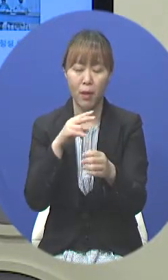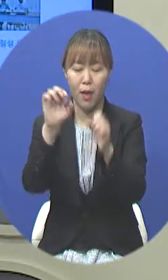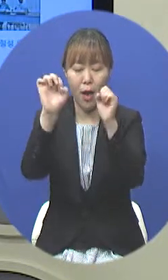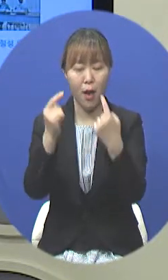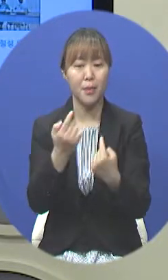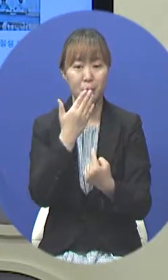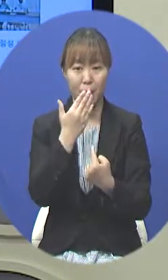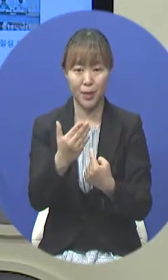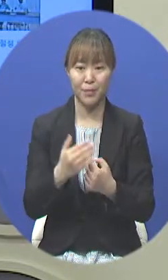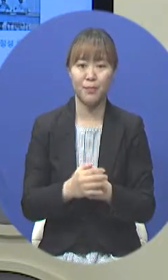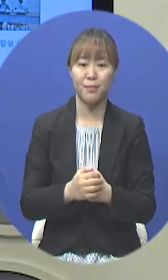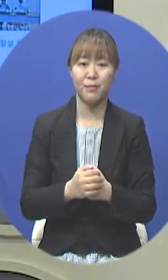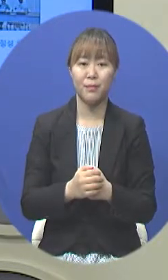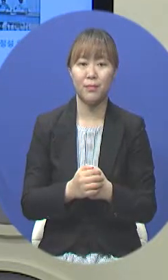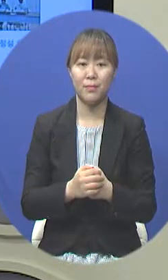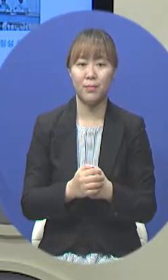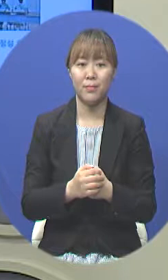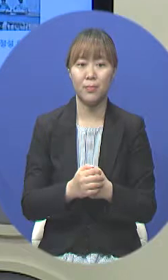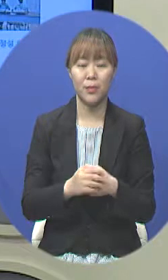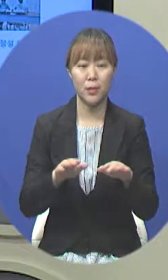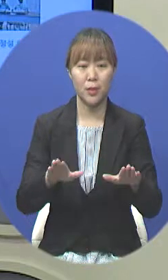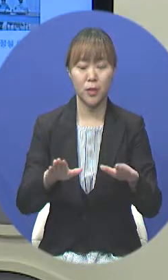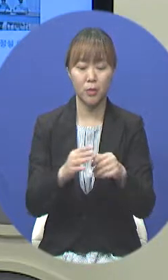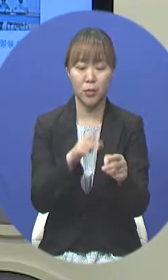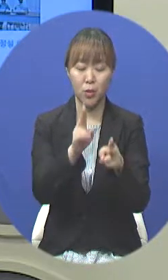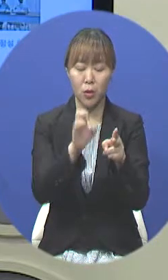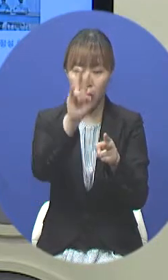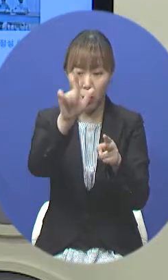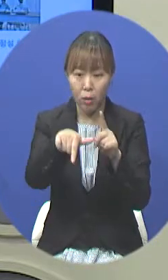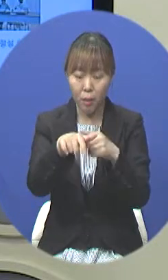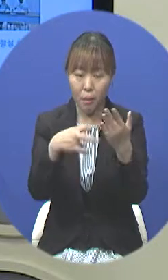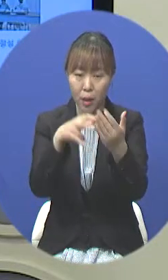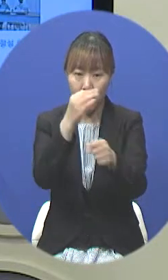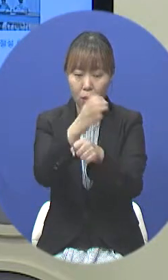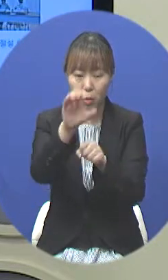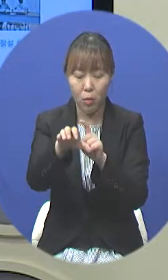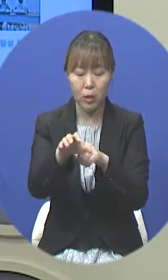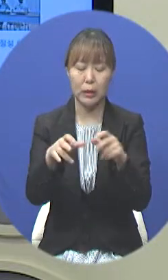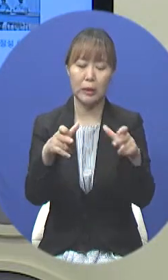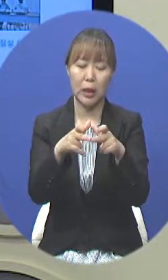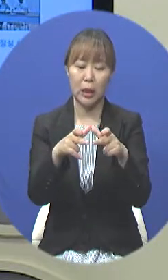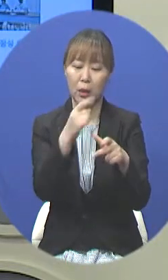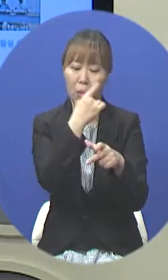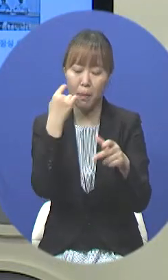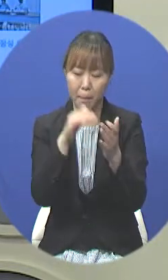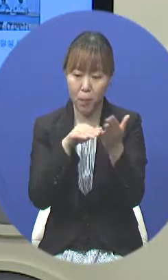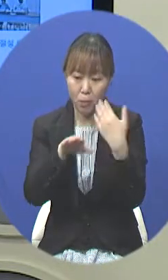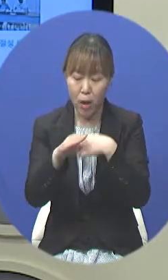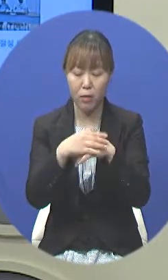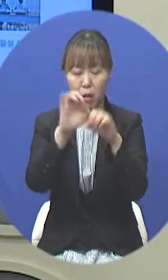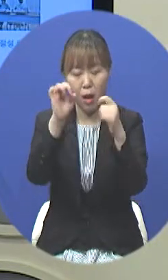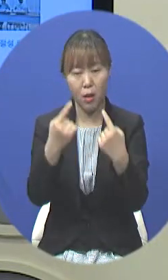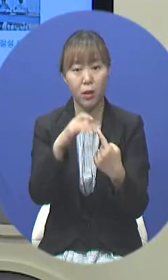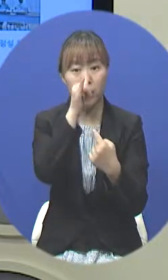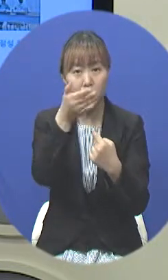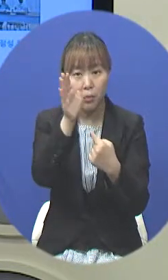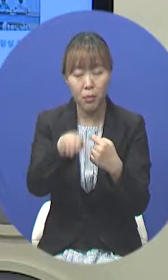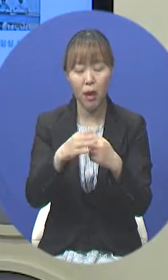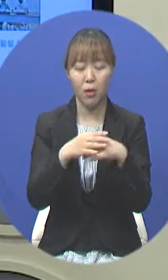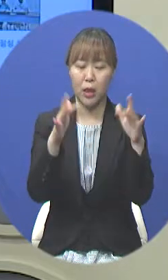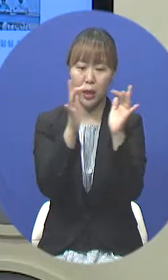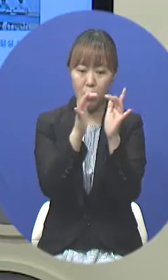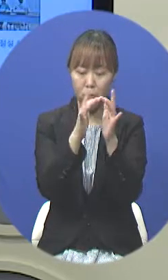할인받을 수 있게 됐습니다 현재 철도 역 매표소에서 는 장애인 신분 확인 뒤에 할인을 적용 받지만